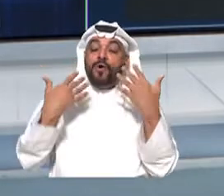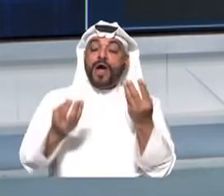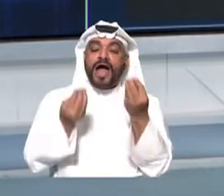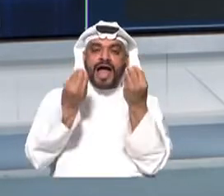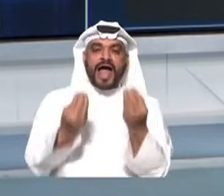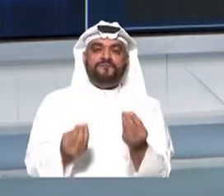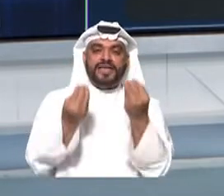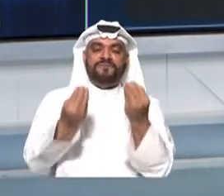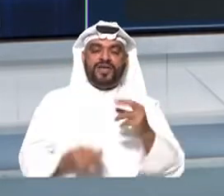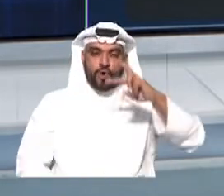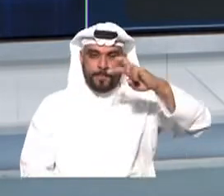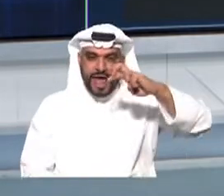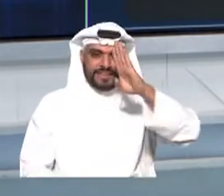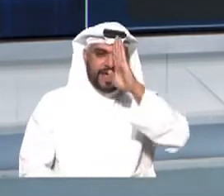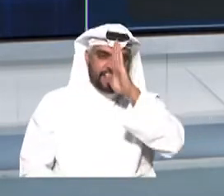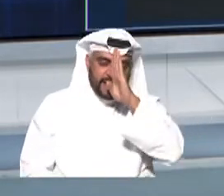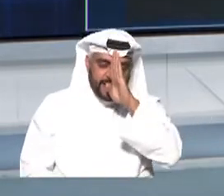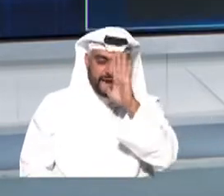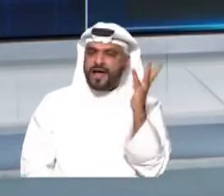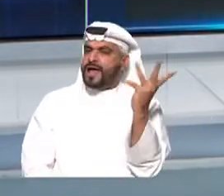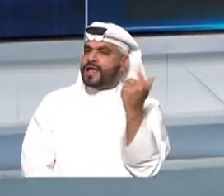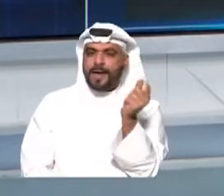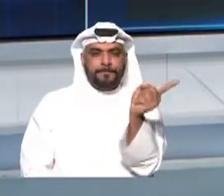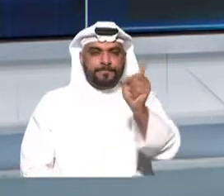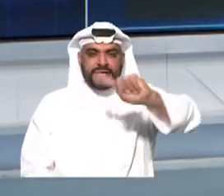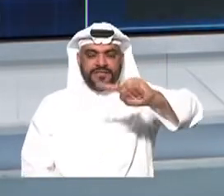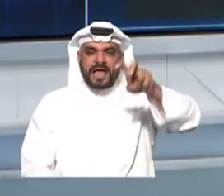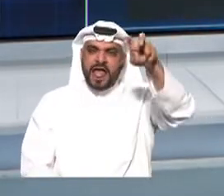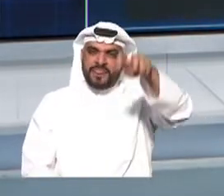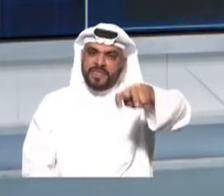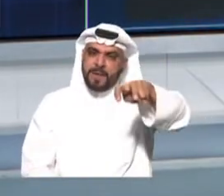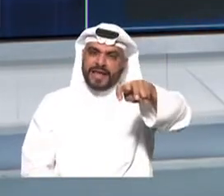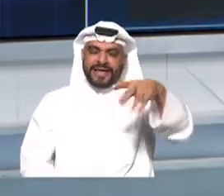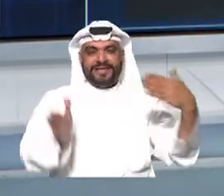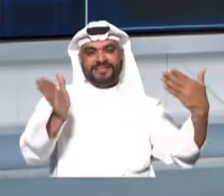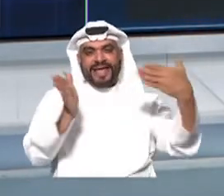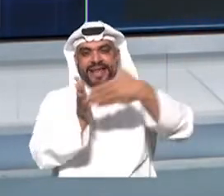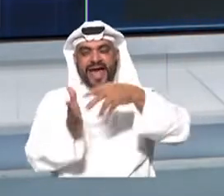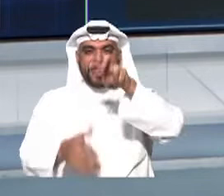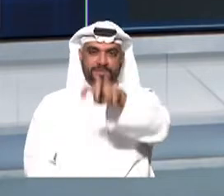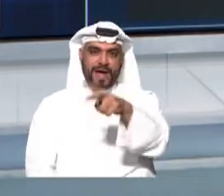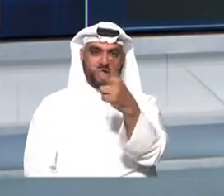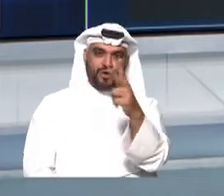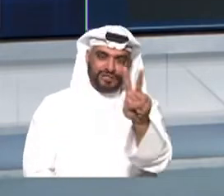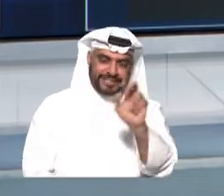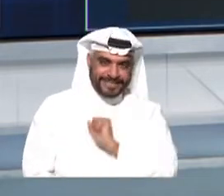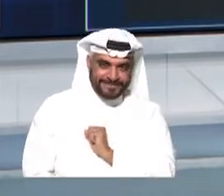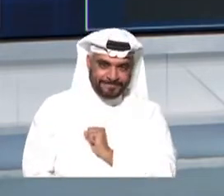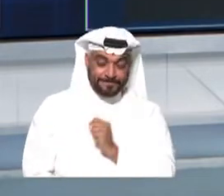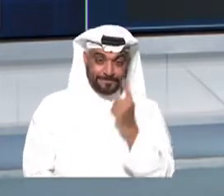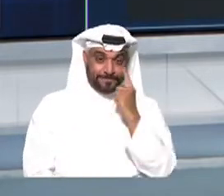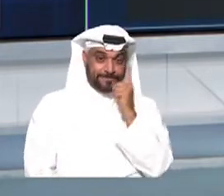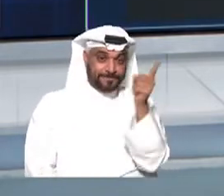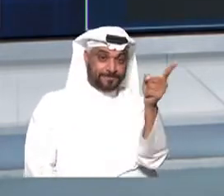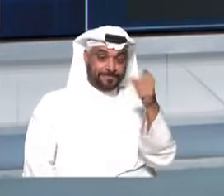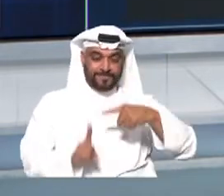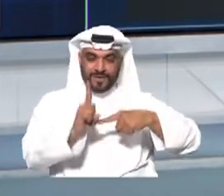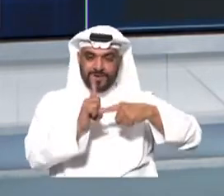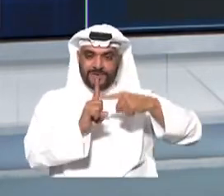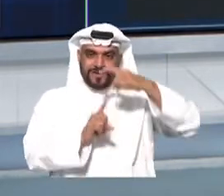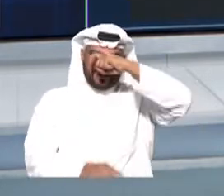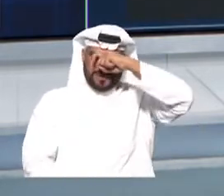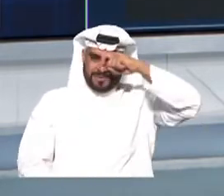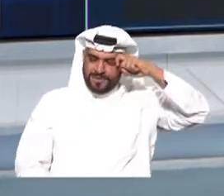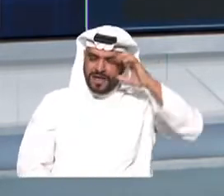إلى معتدلة السرعة، تتراوح سرعتها بشكل عام ما بين 8 إلى 28 كيلومتر في الساعة. ودرجات الحرارة العظمى قد تصل